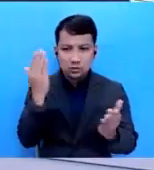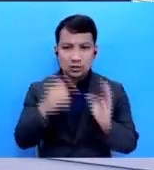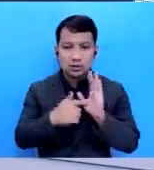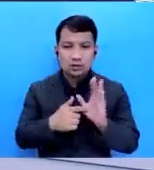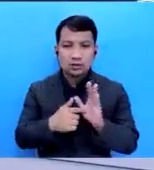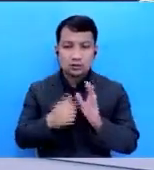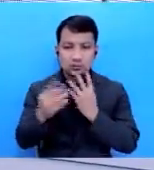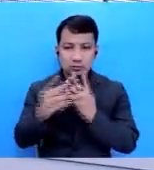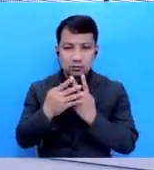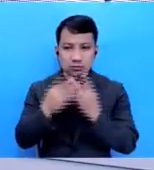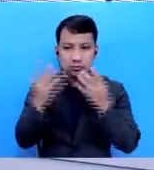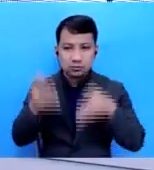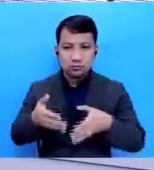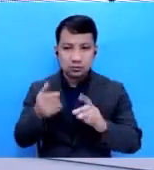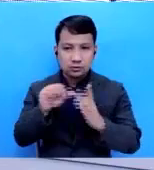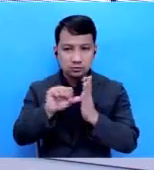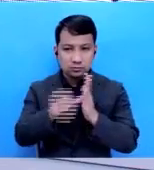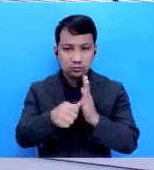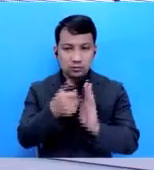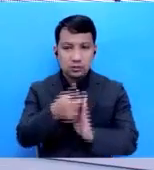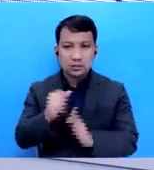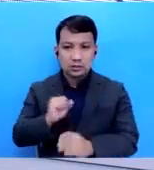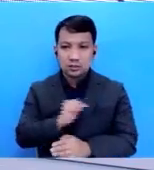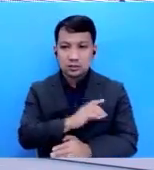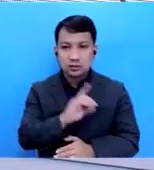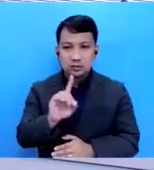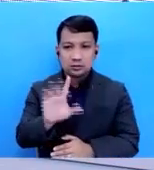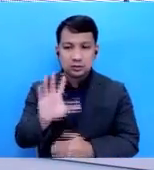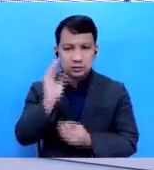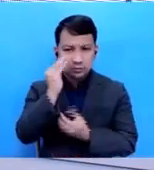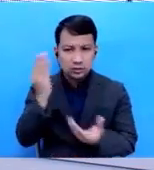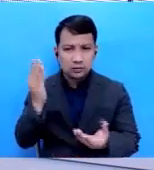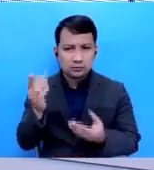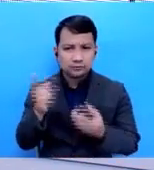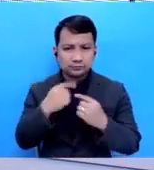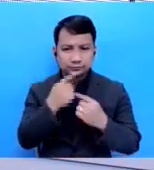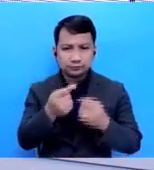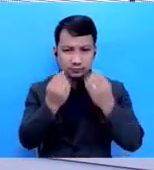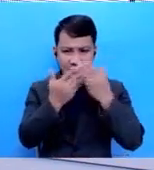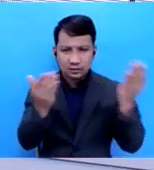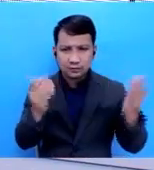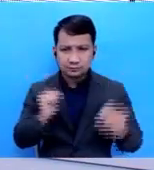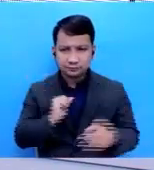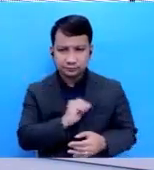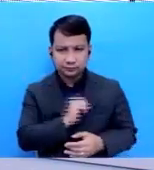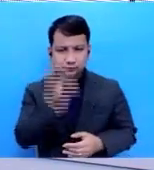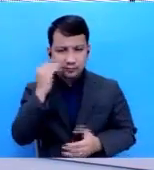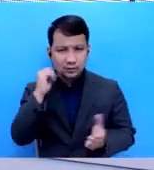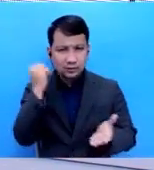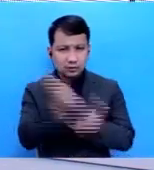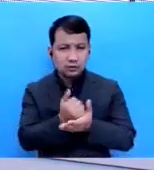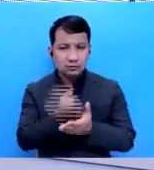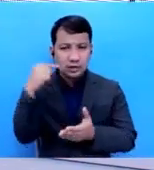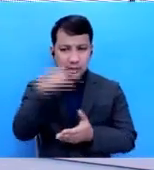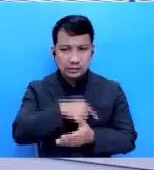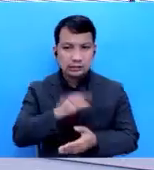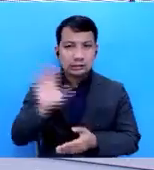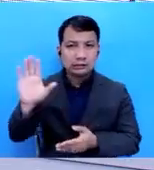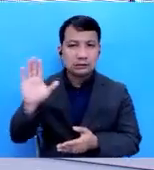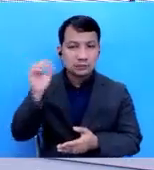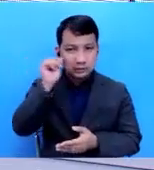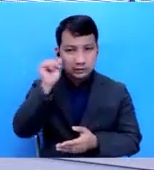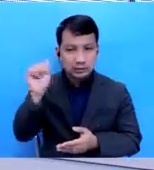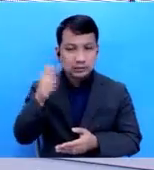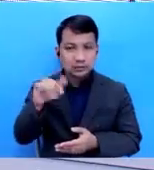trade para idiin si Senadora Laila De Lima. Buwelta naman ang Senadora, certified liar daw si Aguirre.